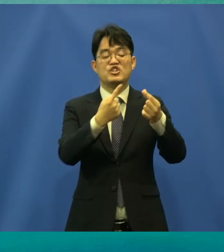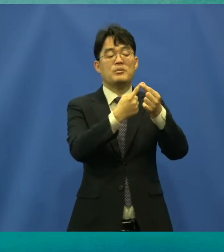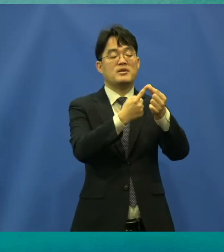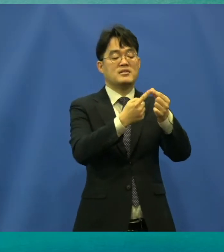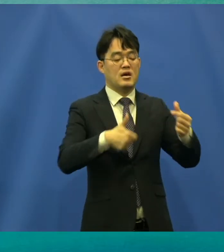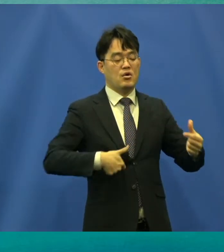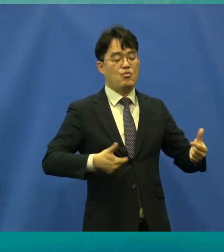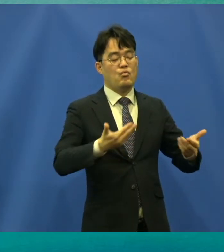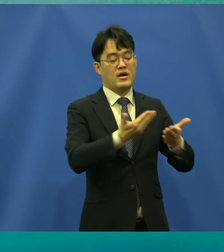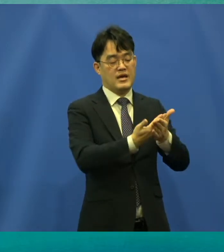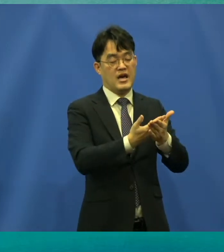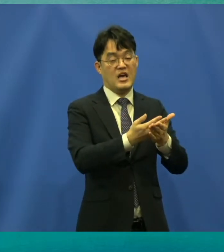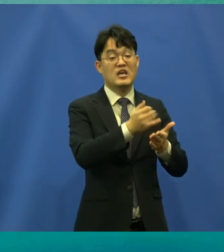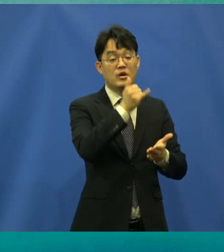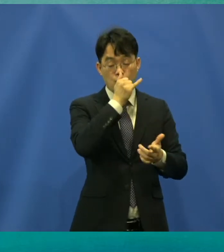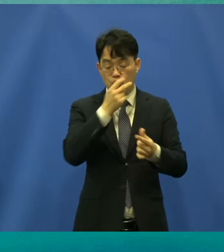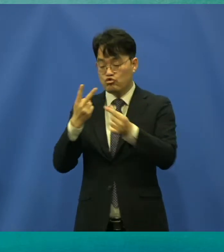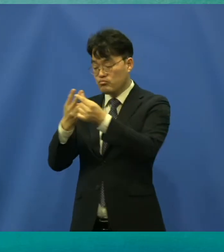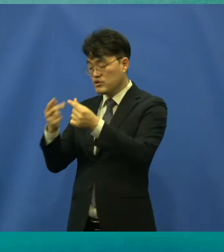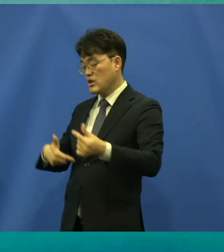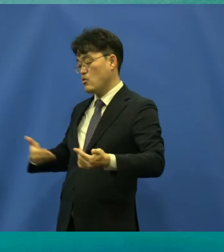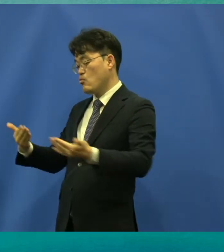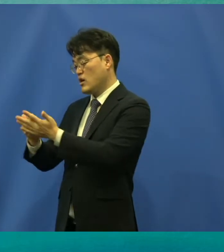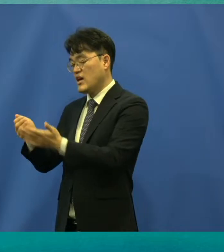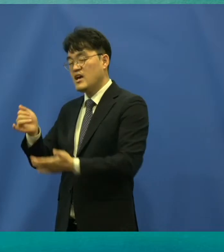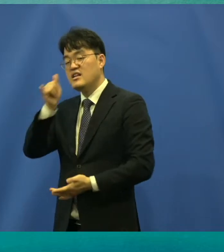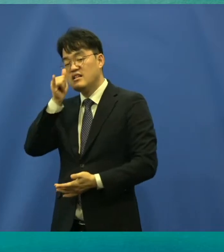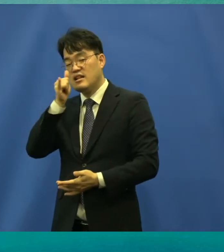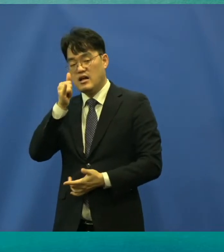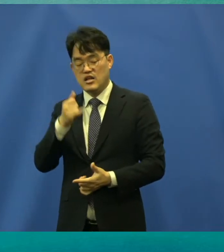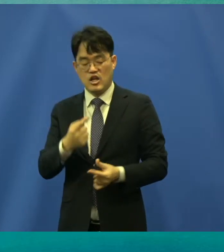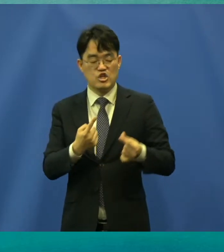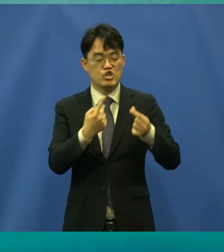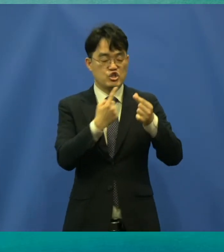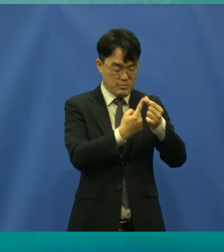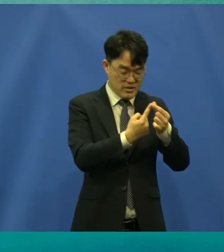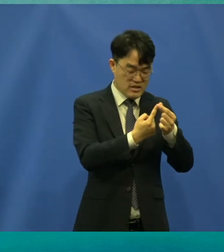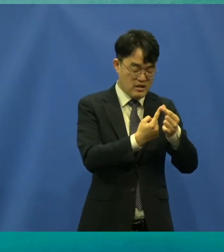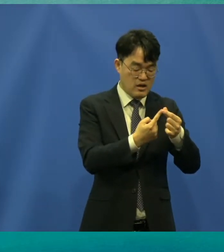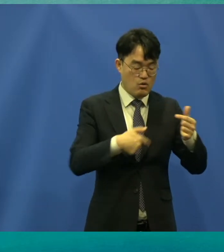번째는 하나님이 명령하신 세상으로 돌아가는 것이다.